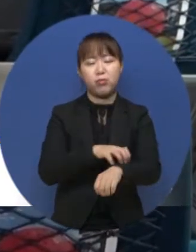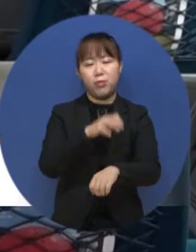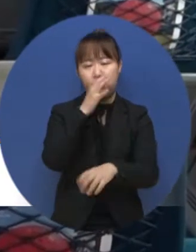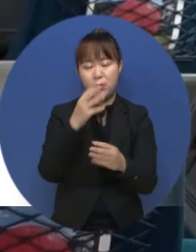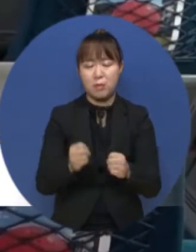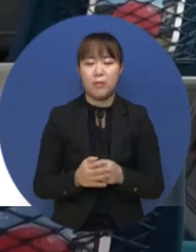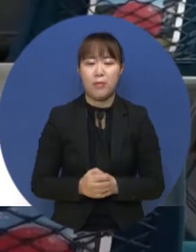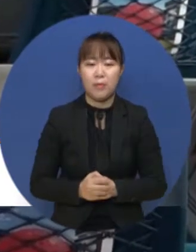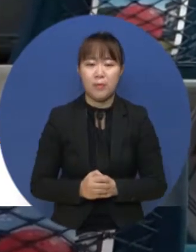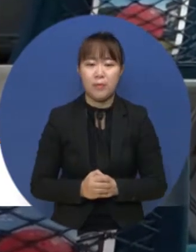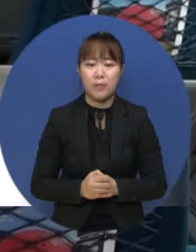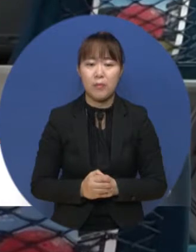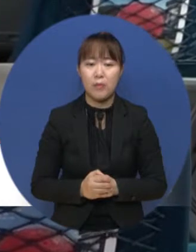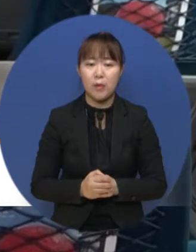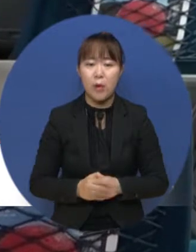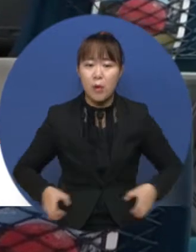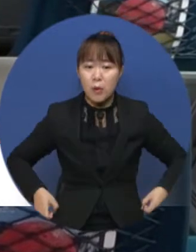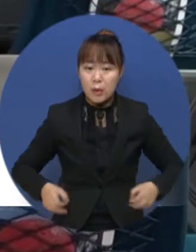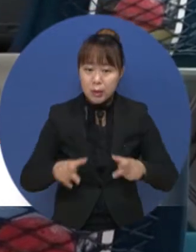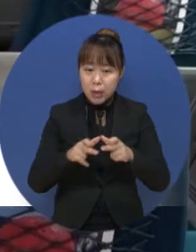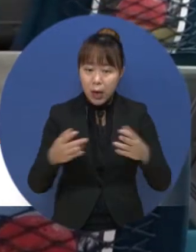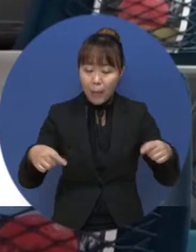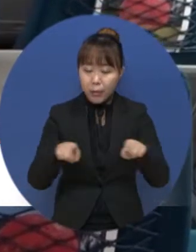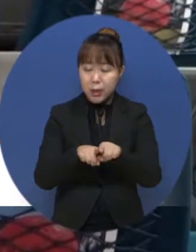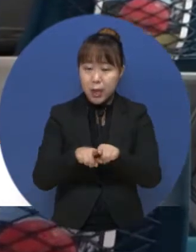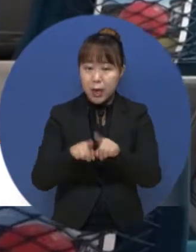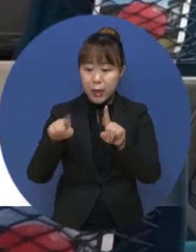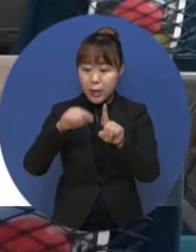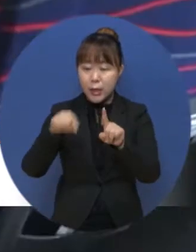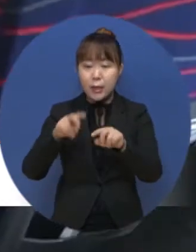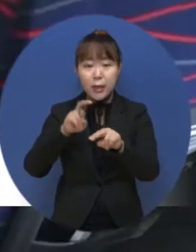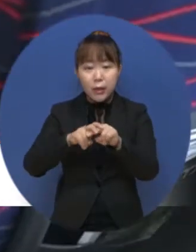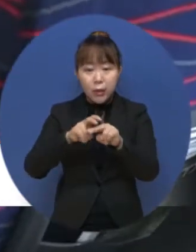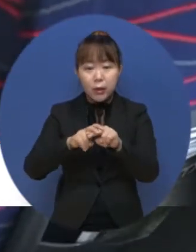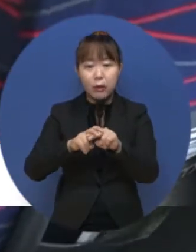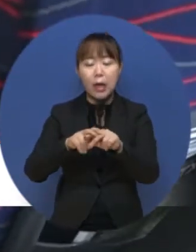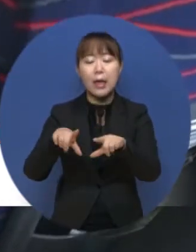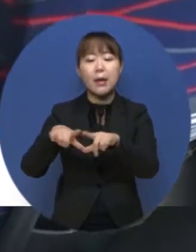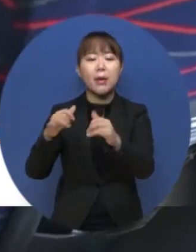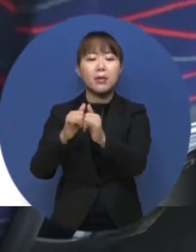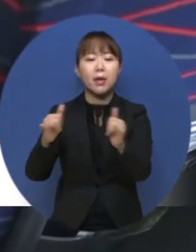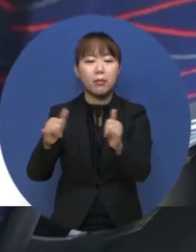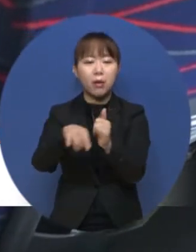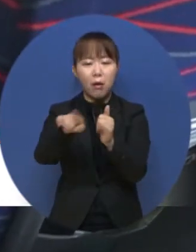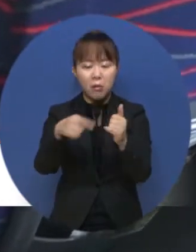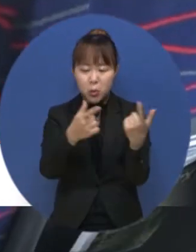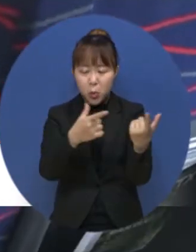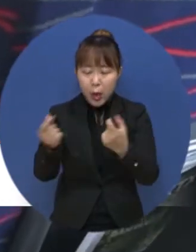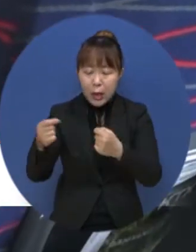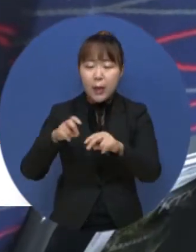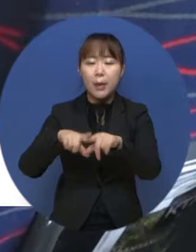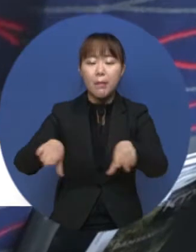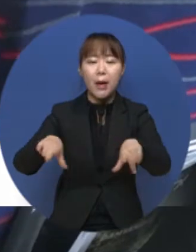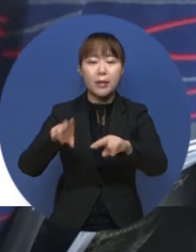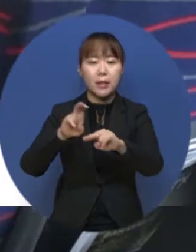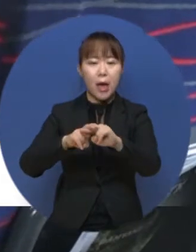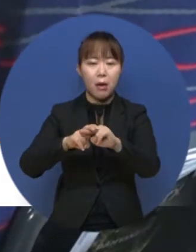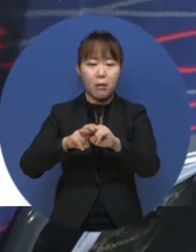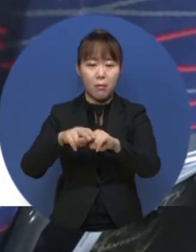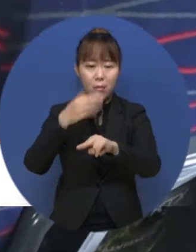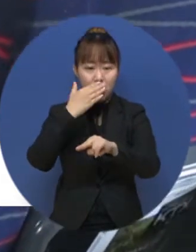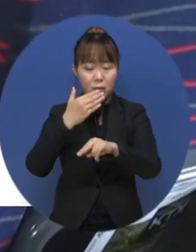있습니다. 휠체어 장애인 동반 1인 좌석은 비장애인들과 동일한 일반 좌석을 이용하기